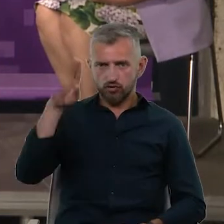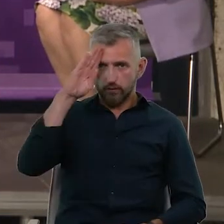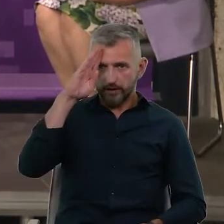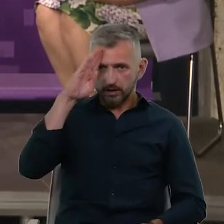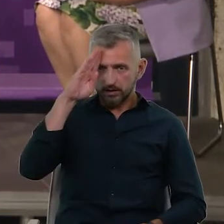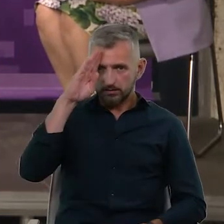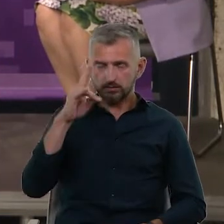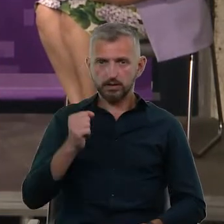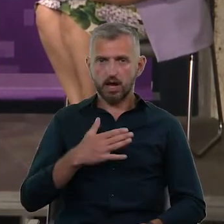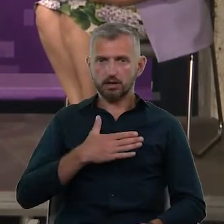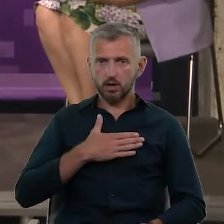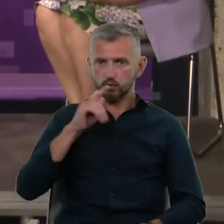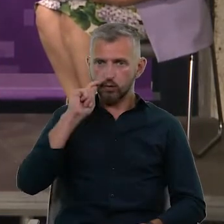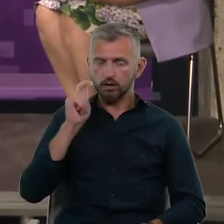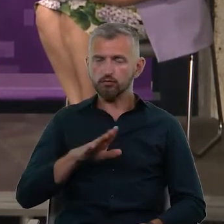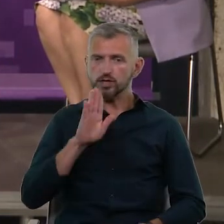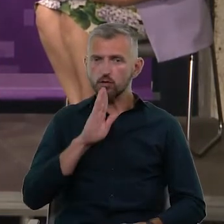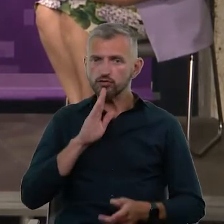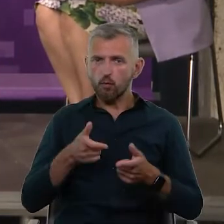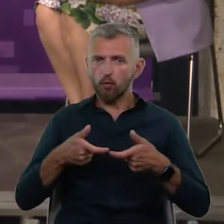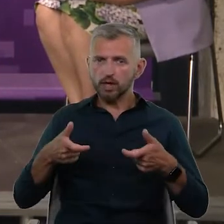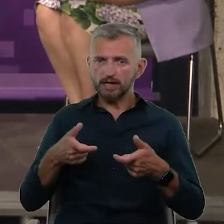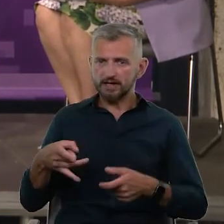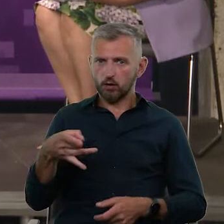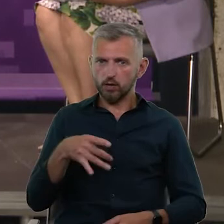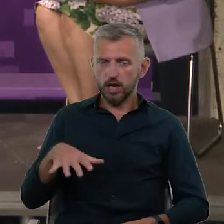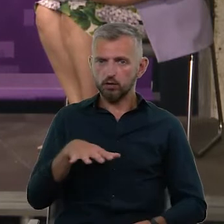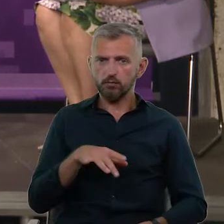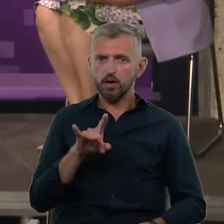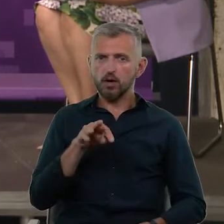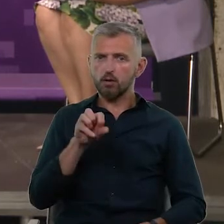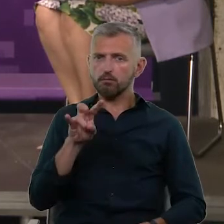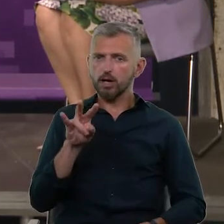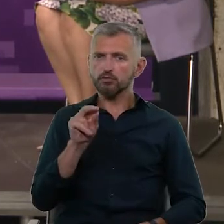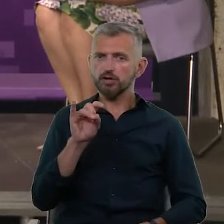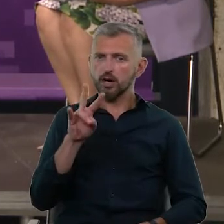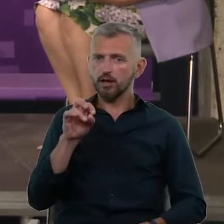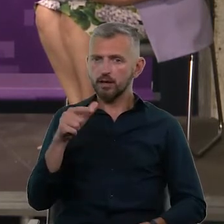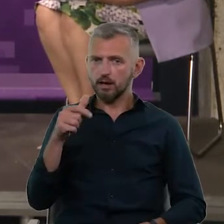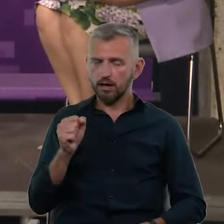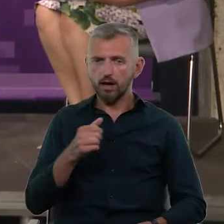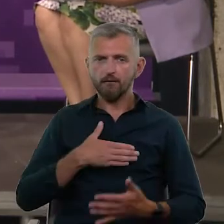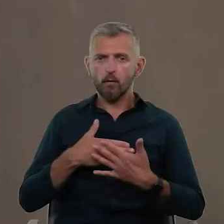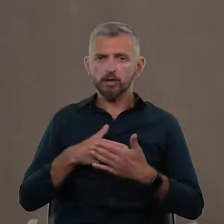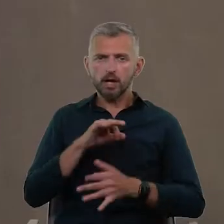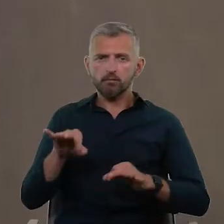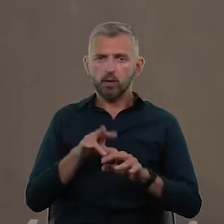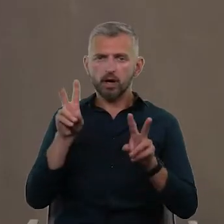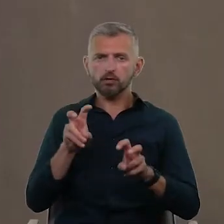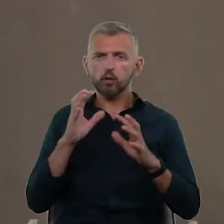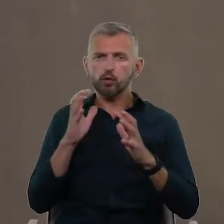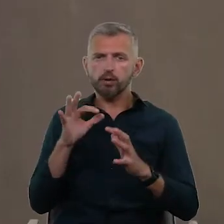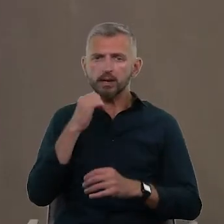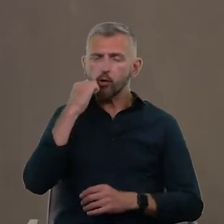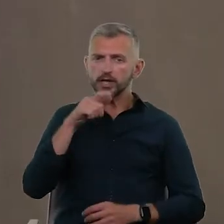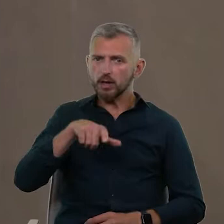на нашому українському жіночому конгресі регіональному, Роман Чернега, який є волонтером проєкту «Турбота про